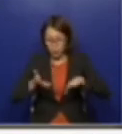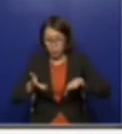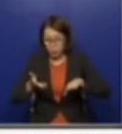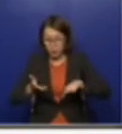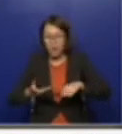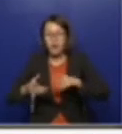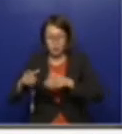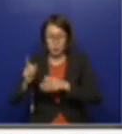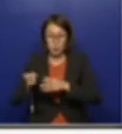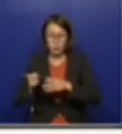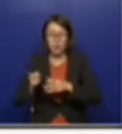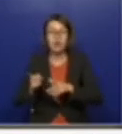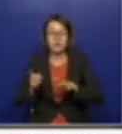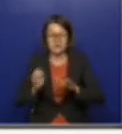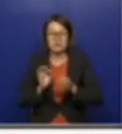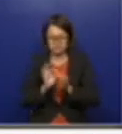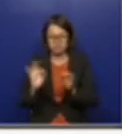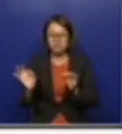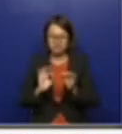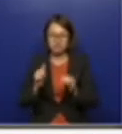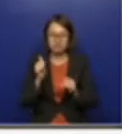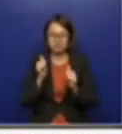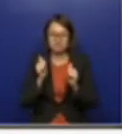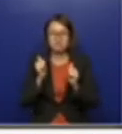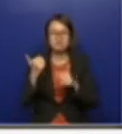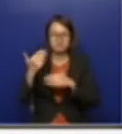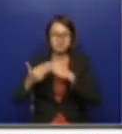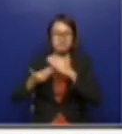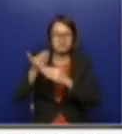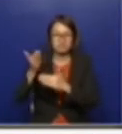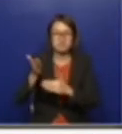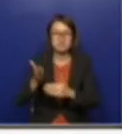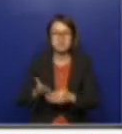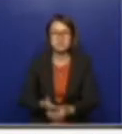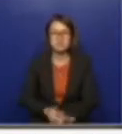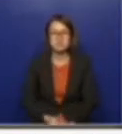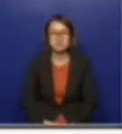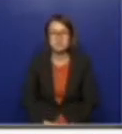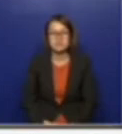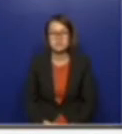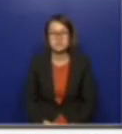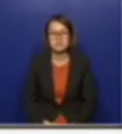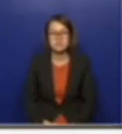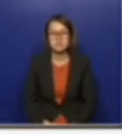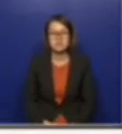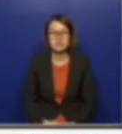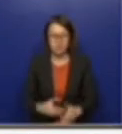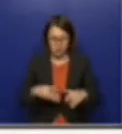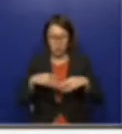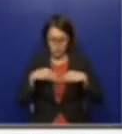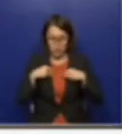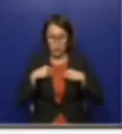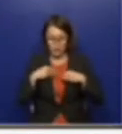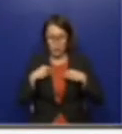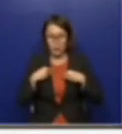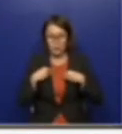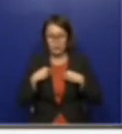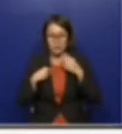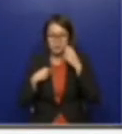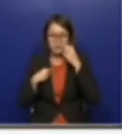อันนี้เป็นเรื่องที่ดีมากที่เขียนไว้นี่เป็นความก้าวหน้าก็ด้วยความเคารพท่านประธานครับเห็นชอบกับหลักการเล